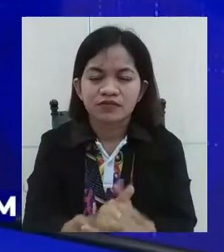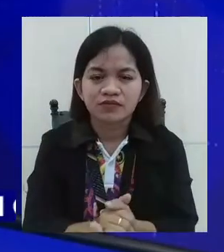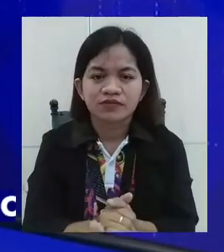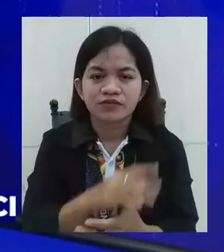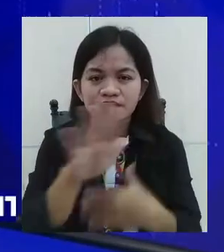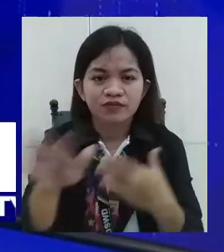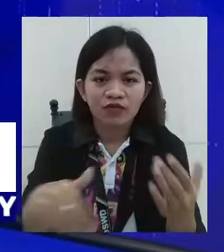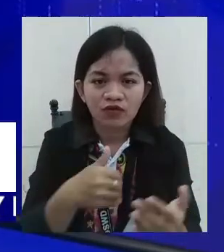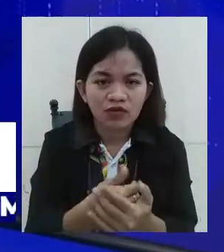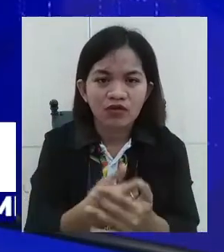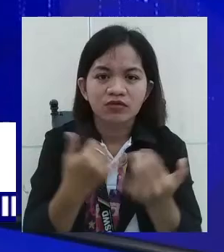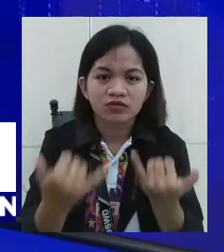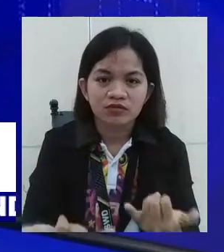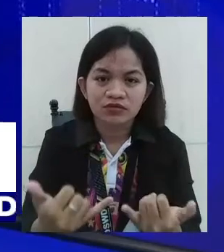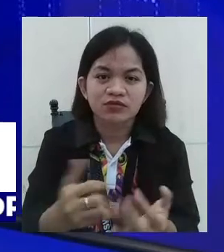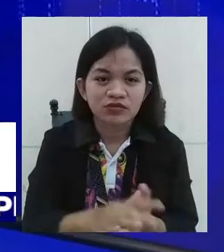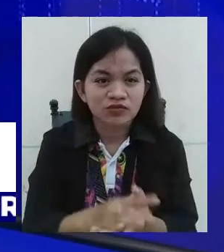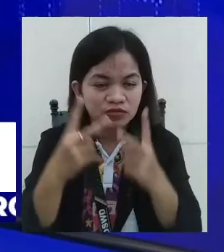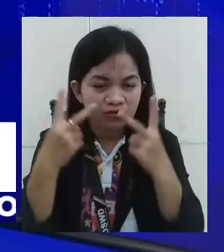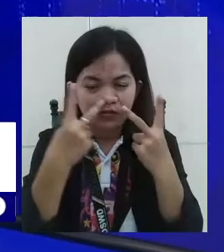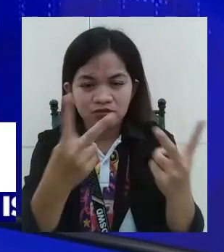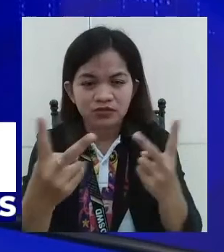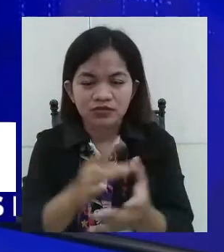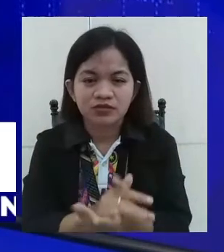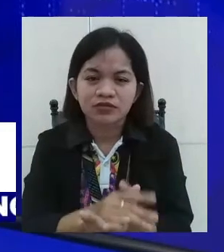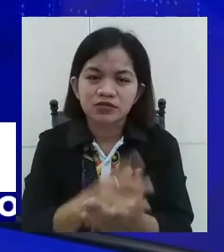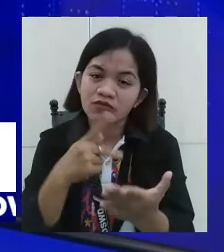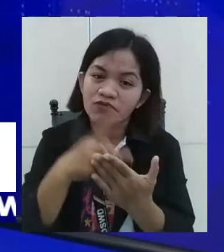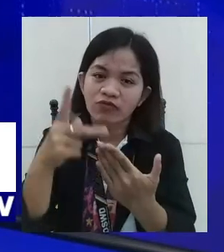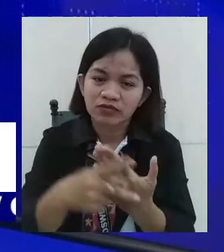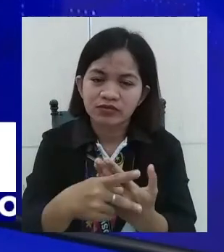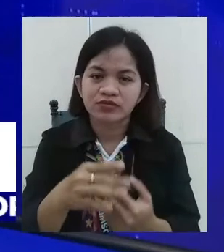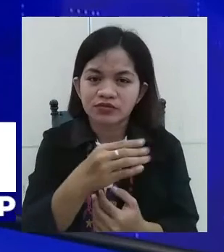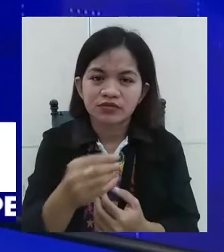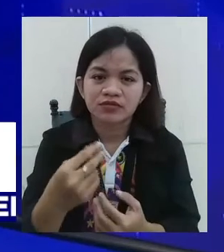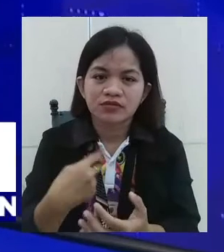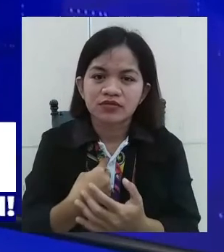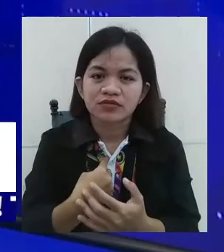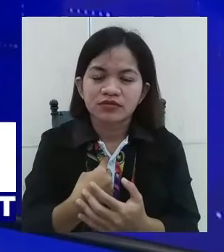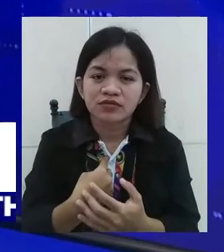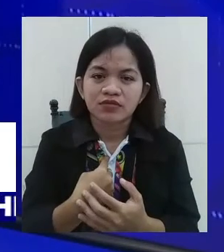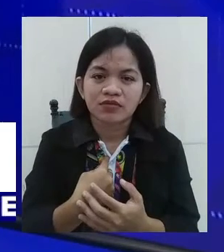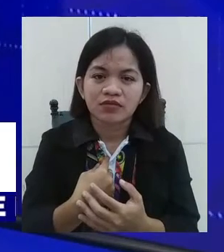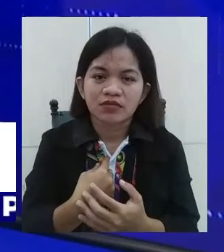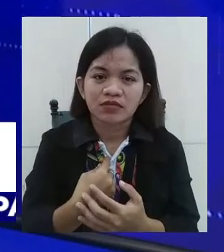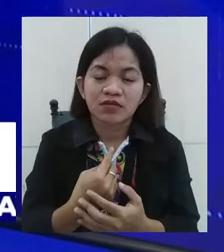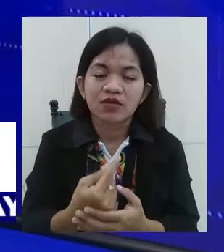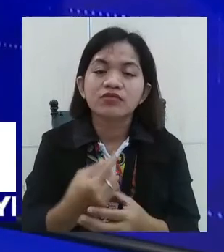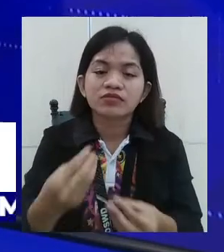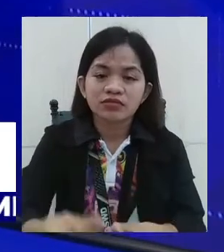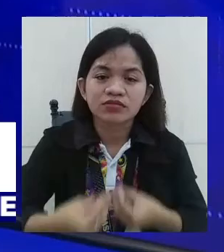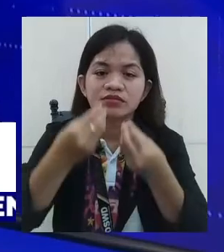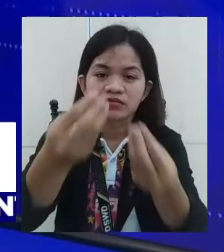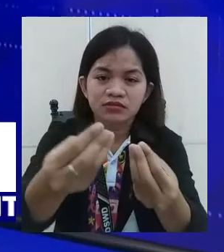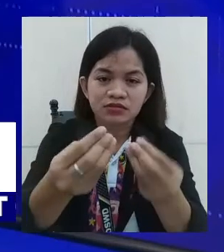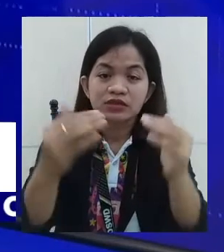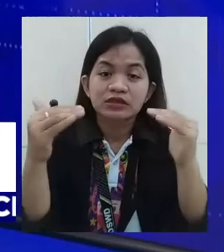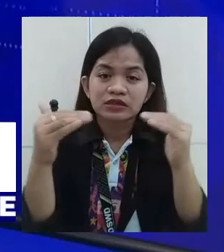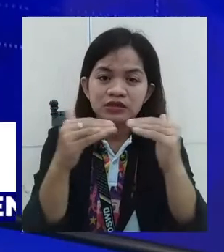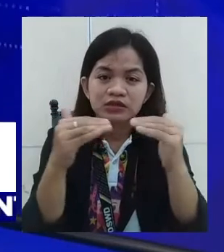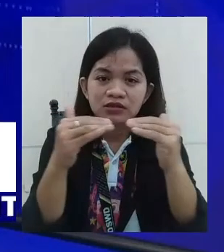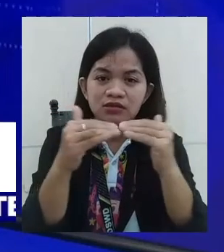ng programa ito, ang akin hong panawagan actually ay mabigyan lang ho ng pantay na pagtrato ang sektor ng